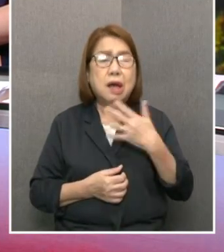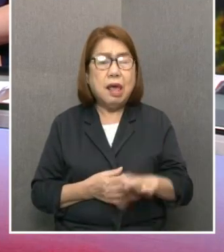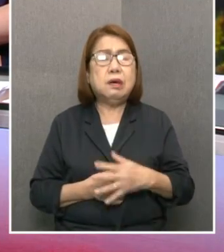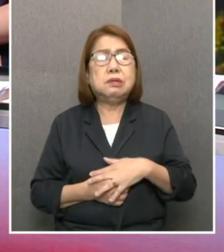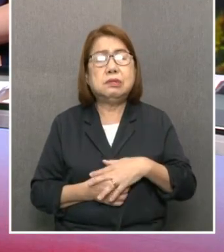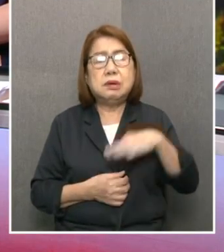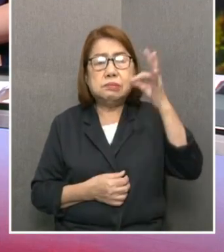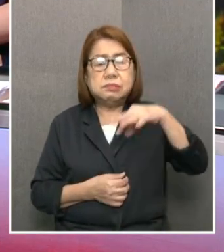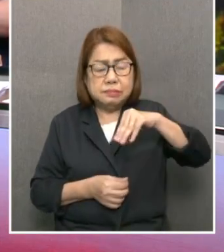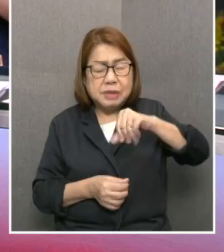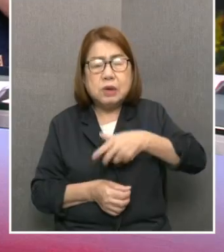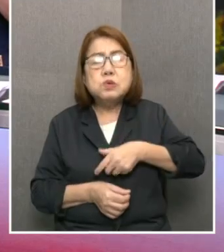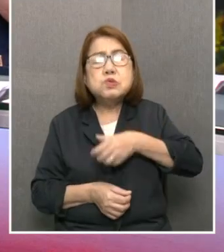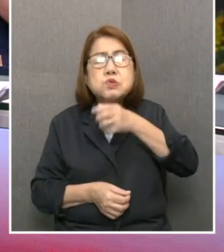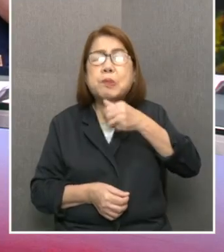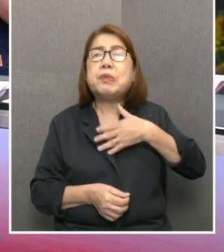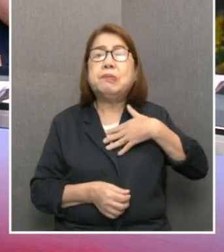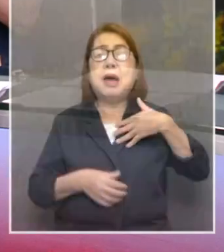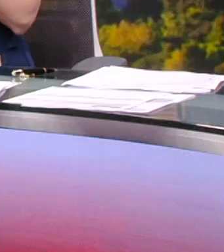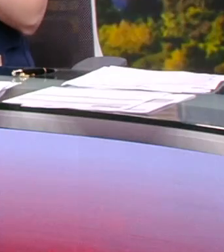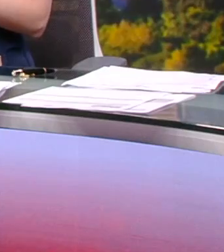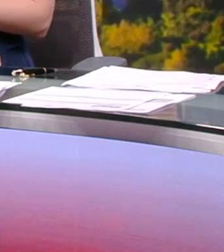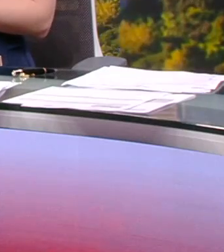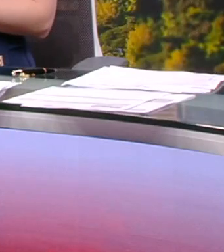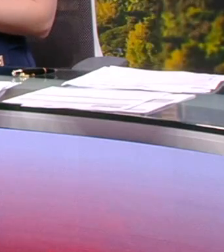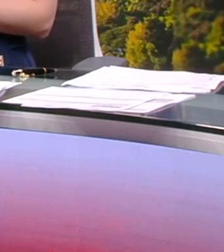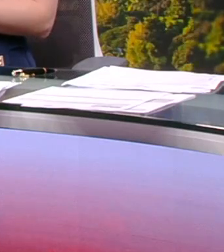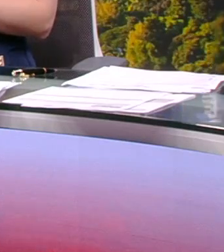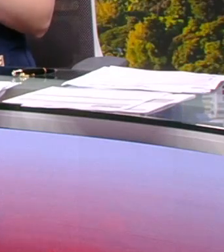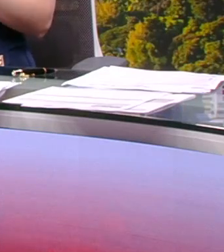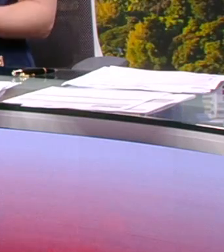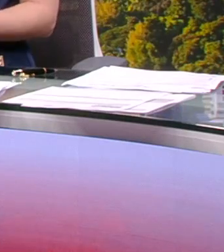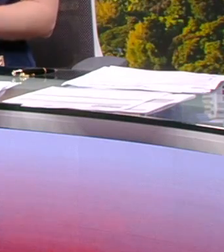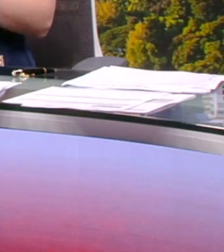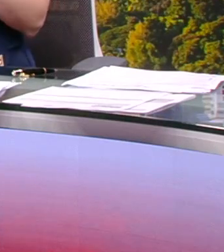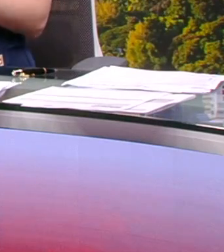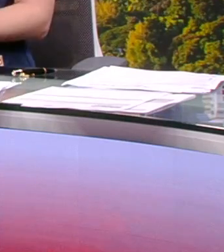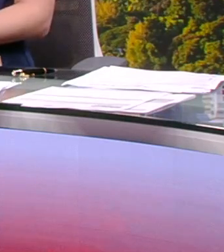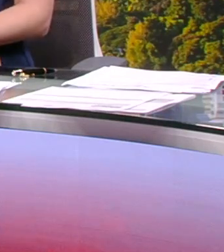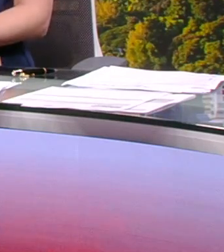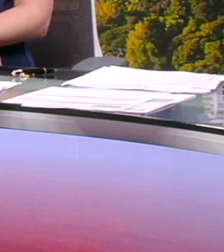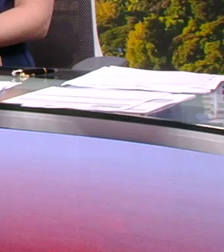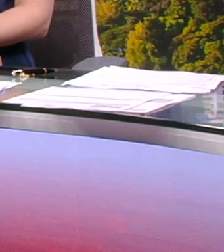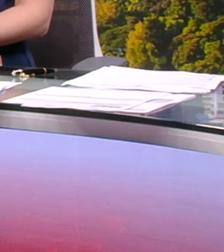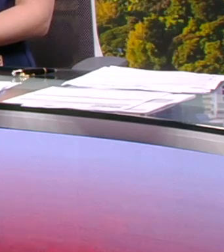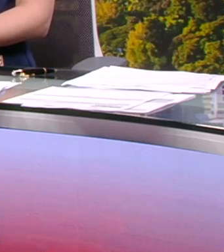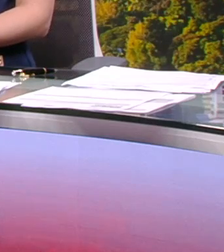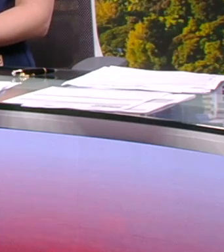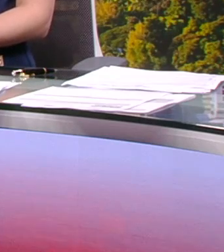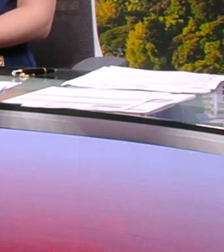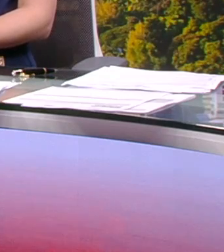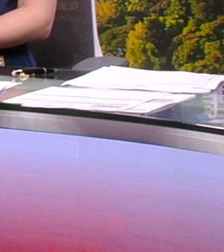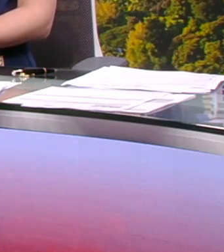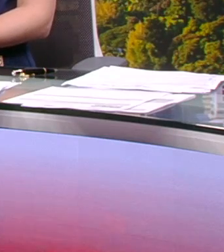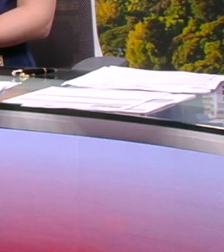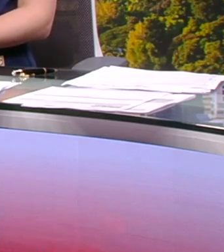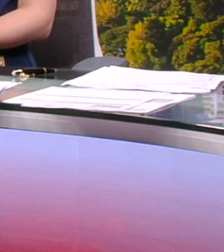ทานต่อไปได้น้ำผึ้งผสมมะนาวถ้ามันรู้สึกชุ่มคออุ่นๆก็น่าจะดีเนาะแต่ว่าอย่างที่คุณหมอบอกอ่ะพักผ่อนให้เพียงพอดื่มน้ำเยอะๆ